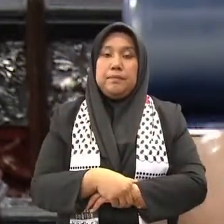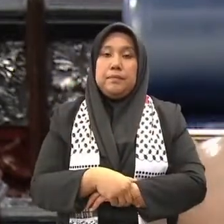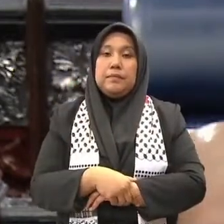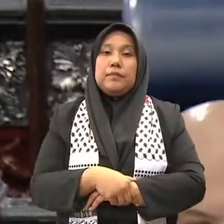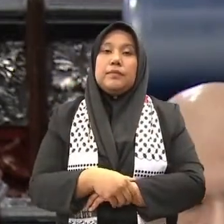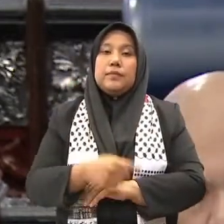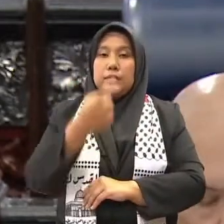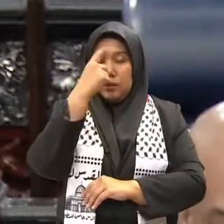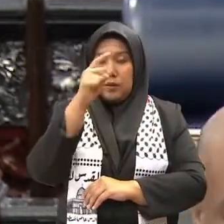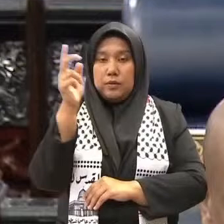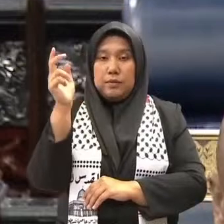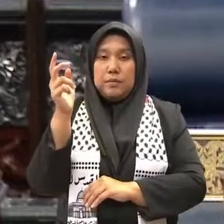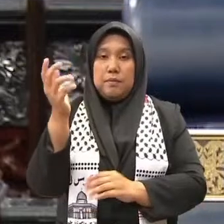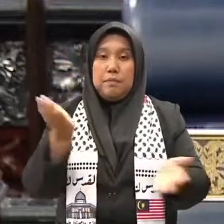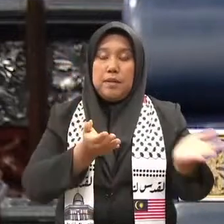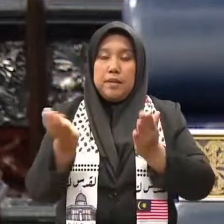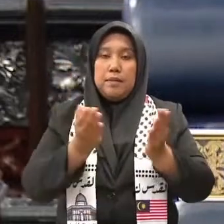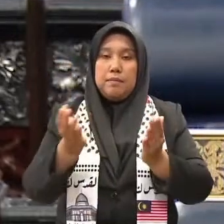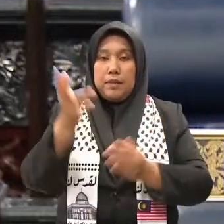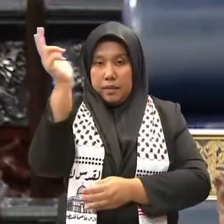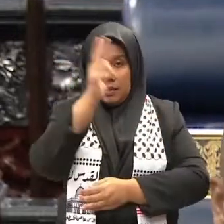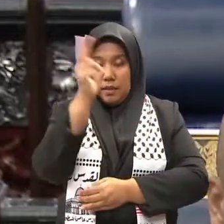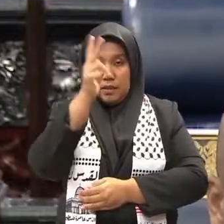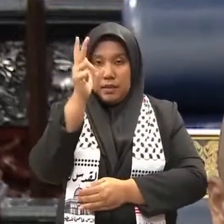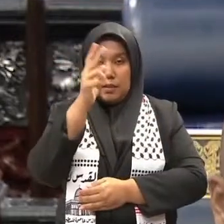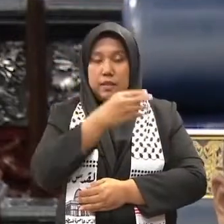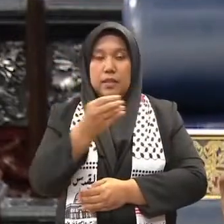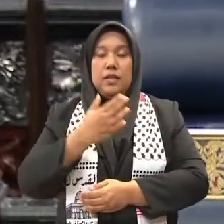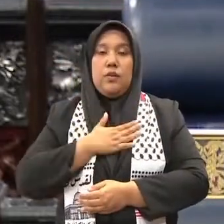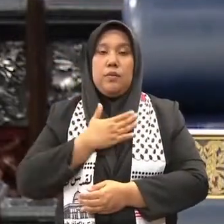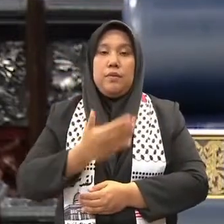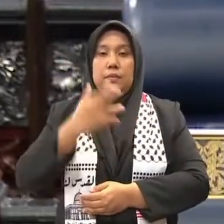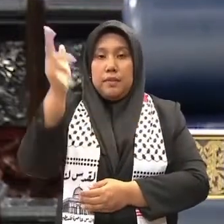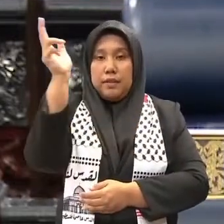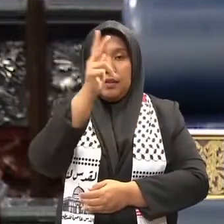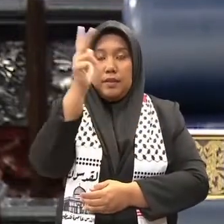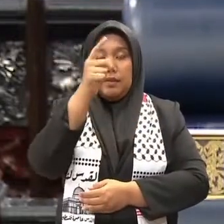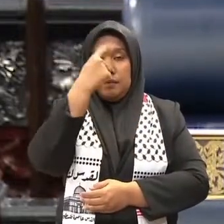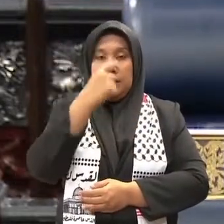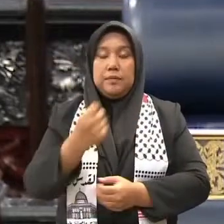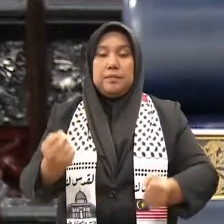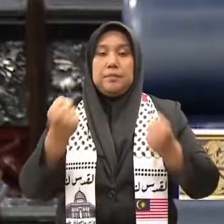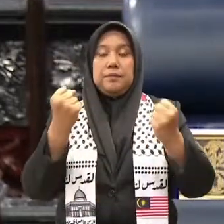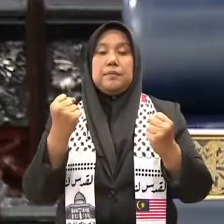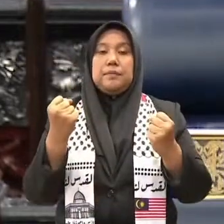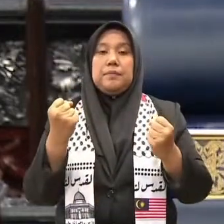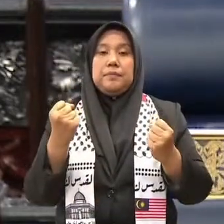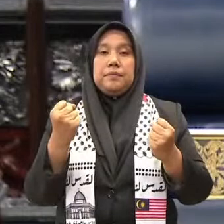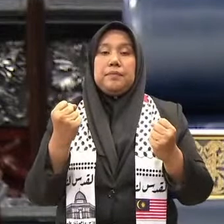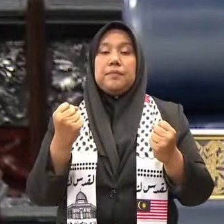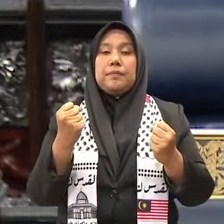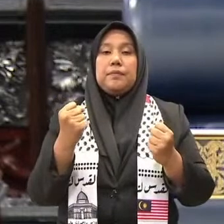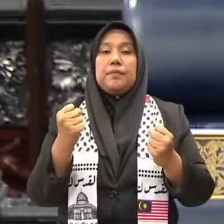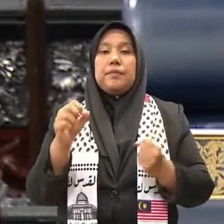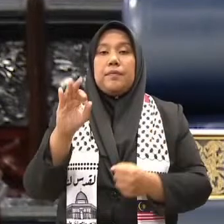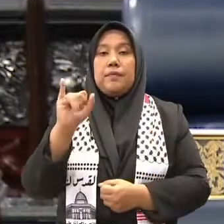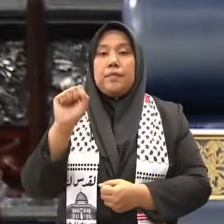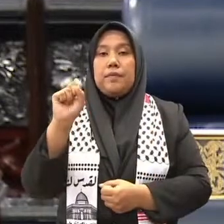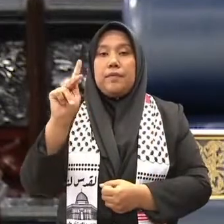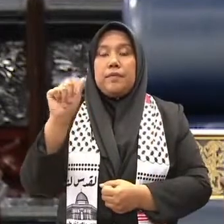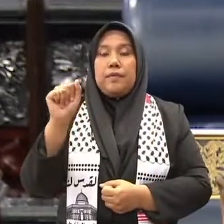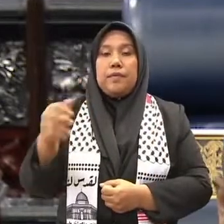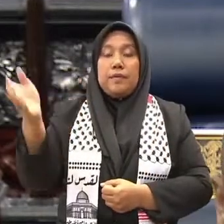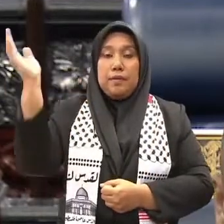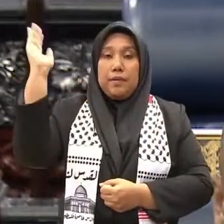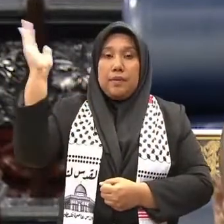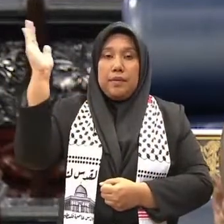delivery ya perkhidmatan kerajaan serta komitmen kerajaan terhadap pengukuhan kemampaman fiskal menerusi pembentangan akta